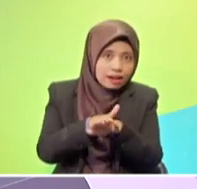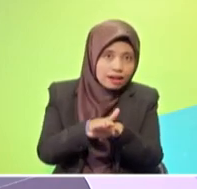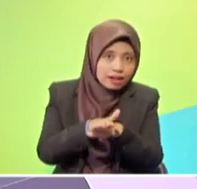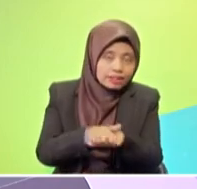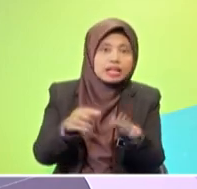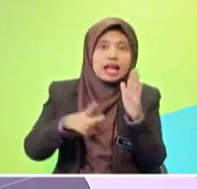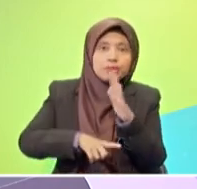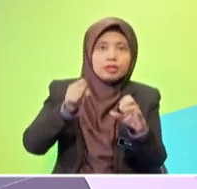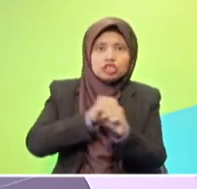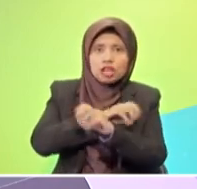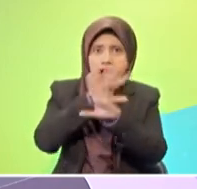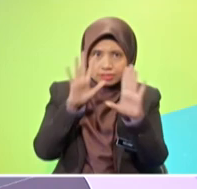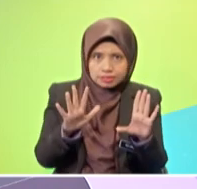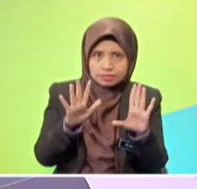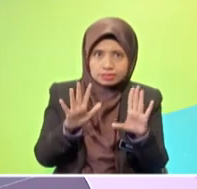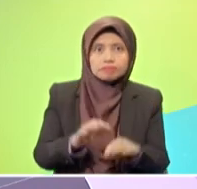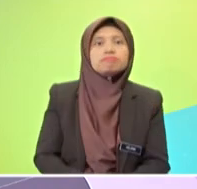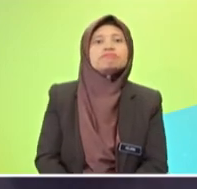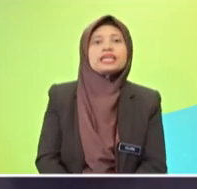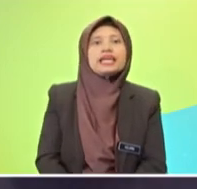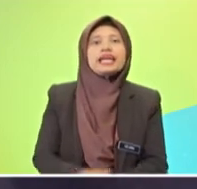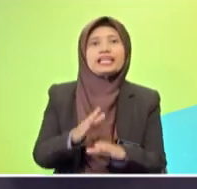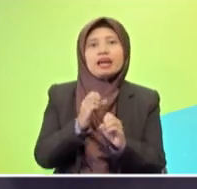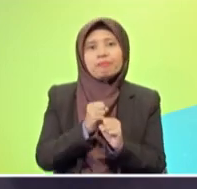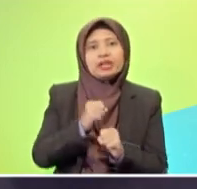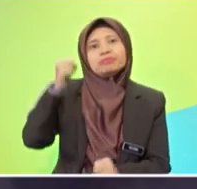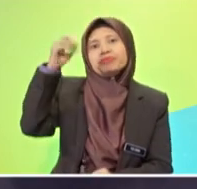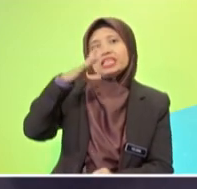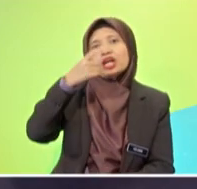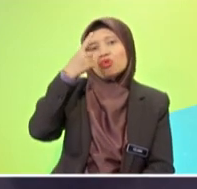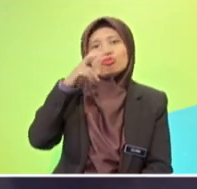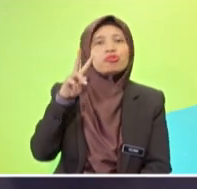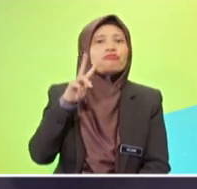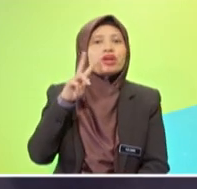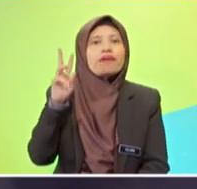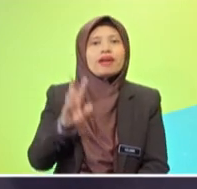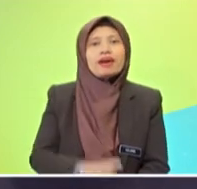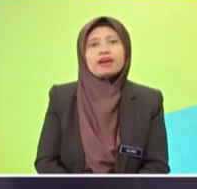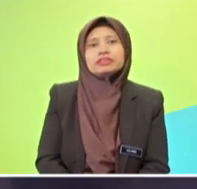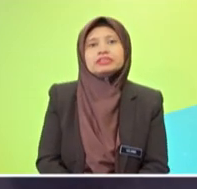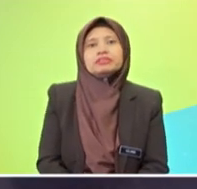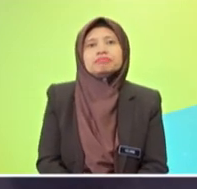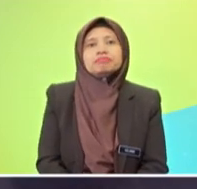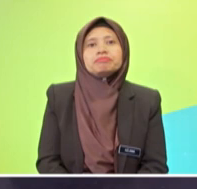gitu yang mendengarnya Jadi bagi dia pintar Oke jadi